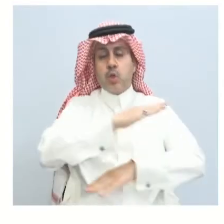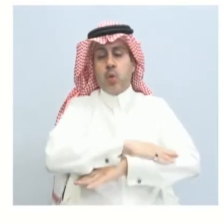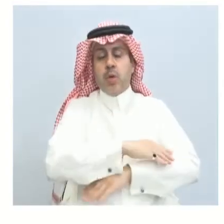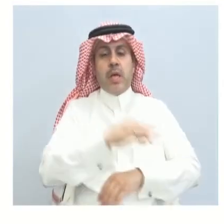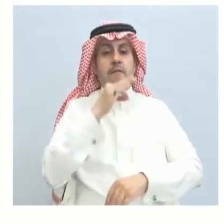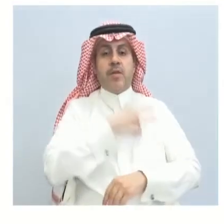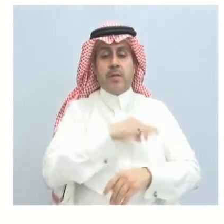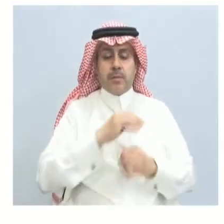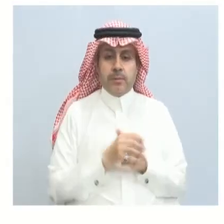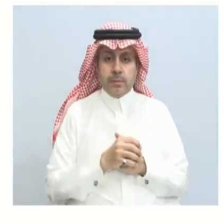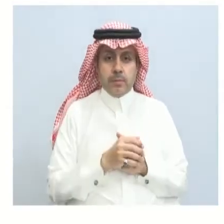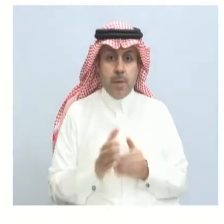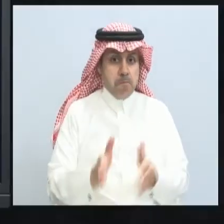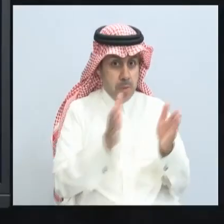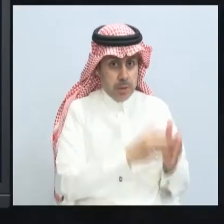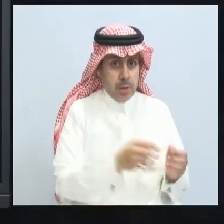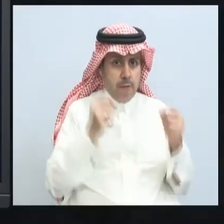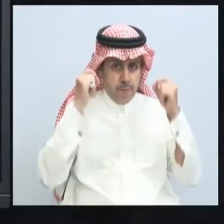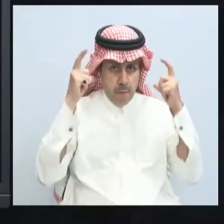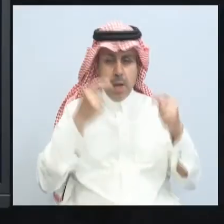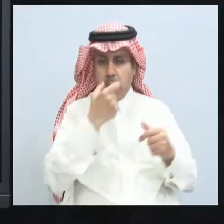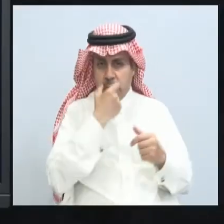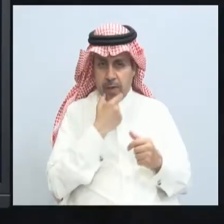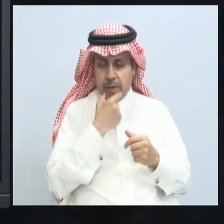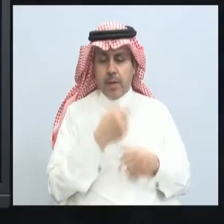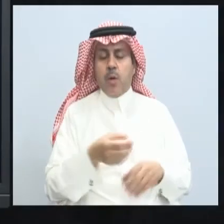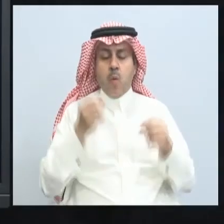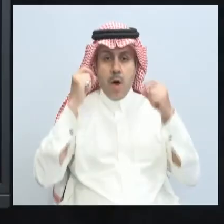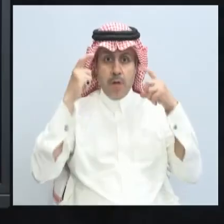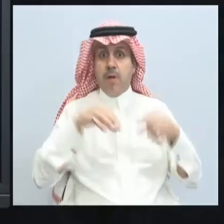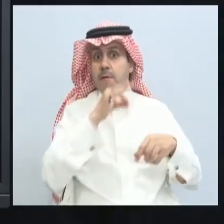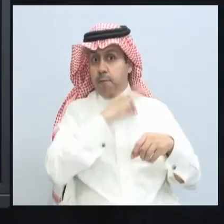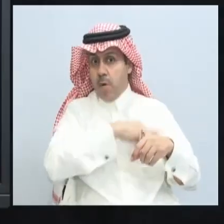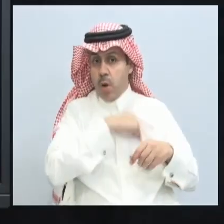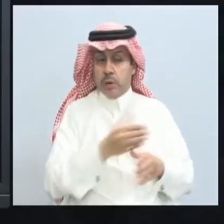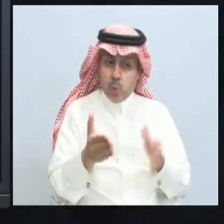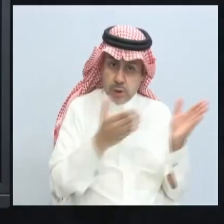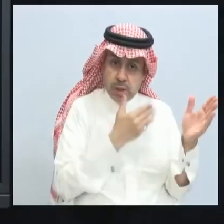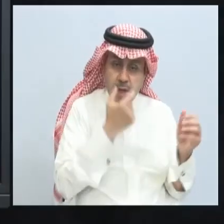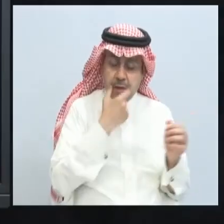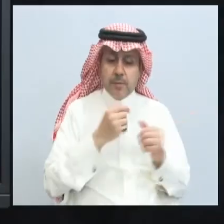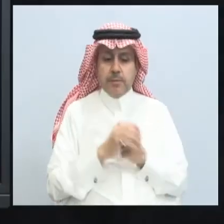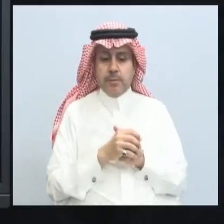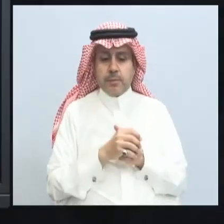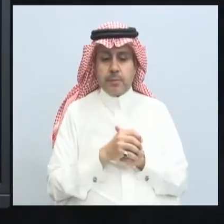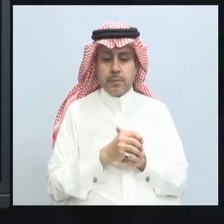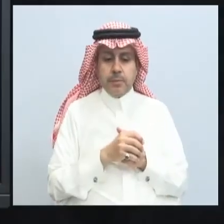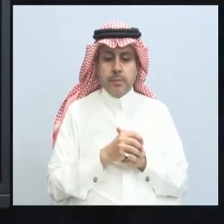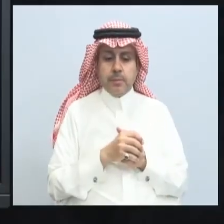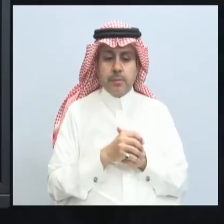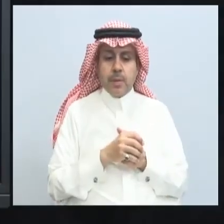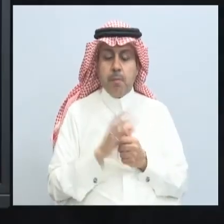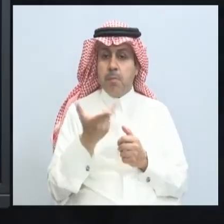السلوكيه بعد ان استمعنا الى عدد من الفوائد وتعرفنا على هذا الحديث نريد